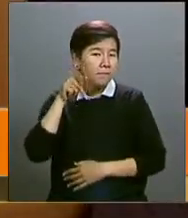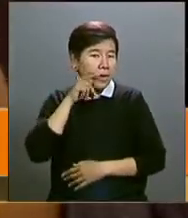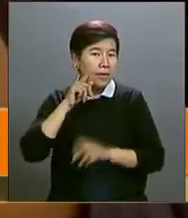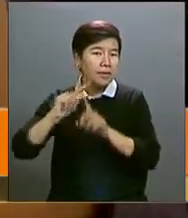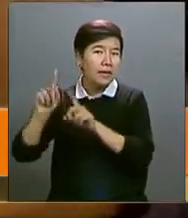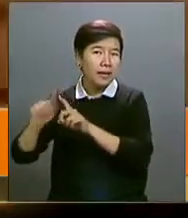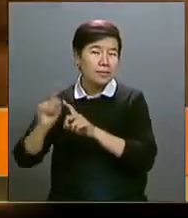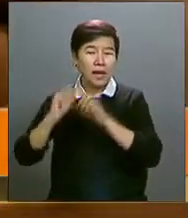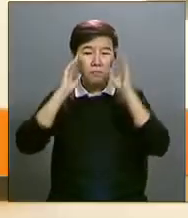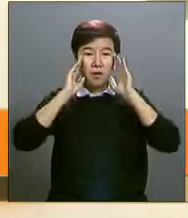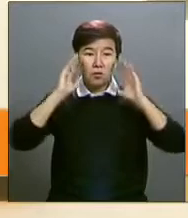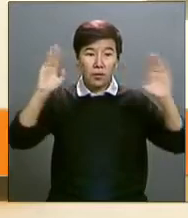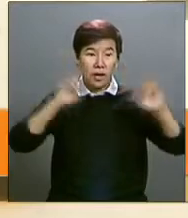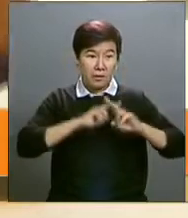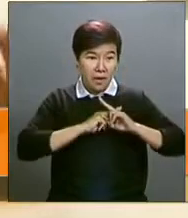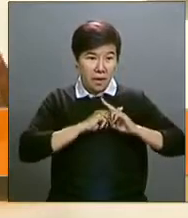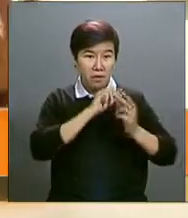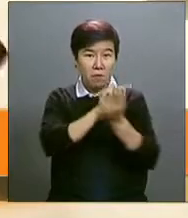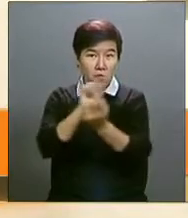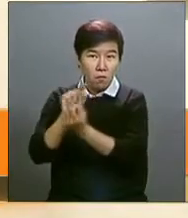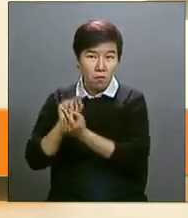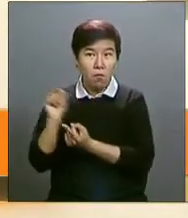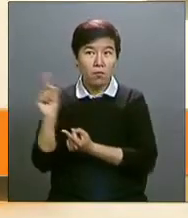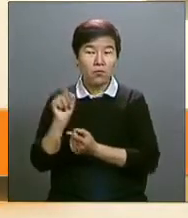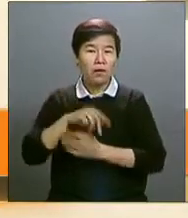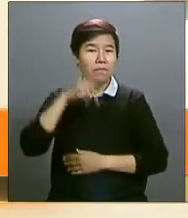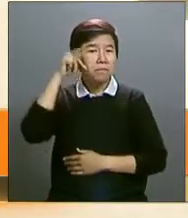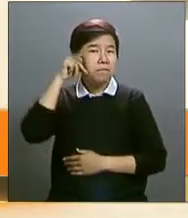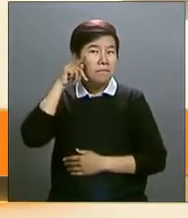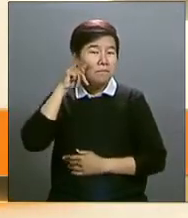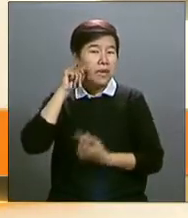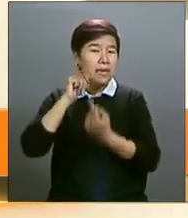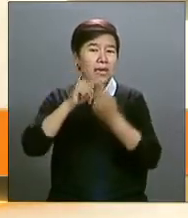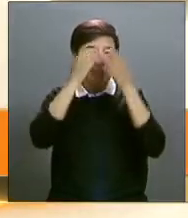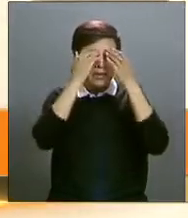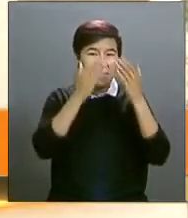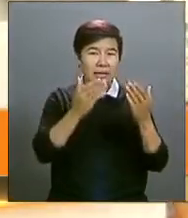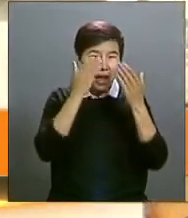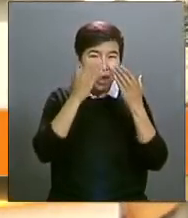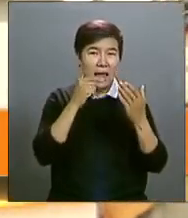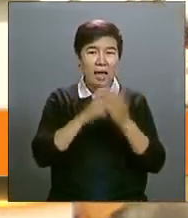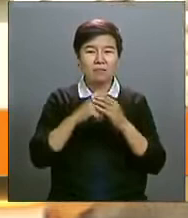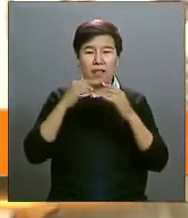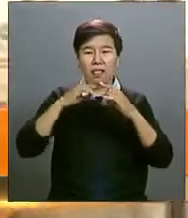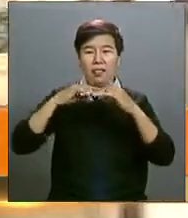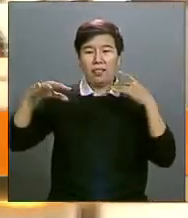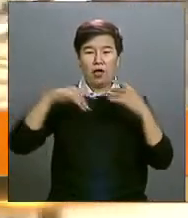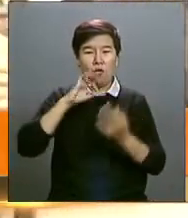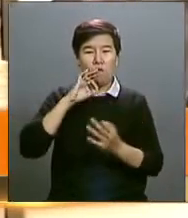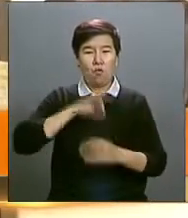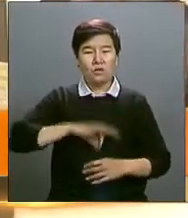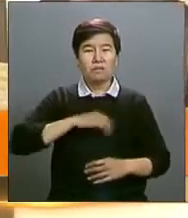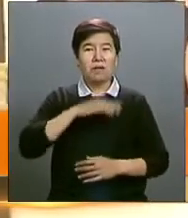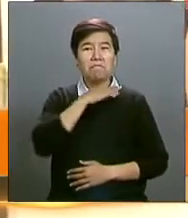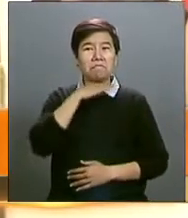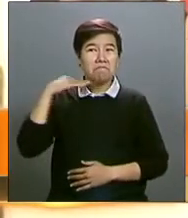งออกความเป็นเควียร์ดูเป็นขั้วตรงข้ามกับบัญญัติทางศาสนาอิสลามหรือมักถูกตีตราว่าผิดบาปแม้ว่าเควียร์จะปฏิบัติต